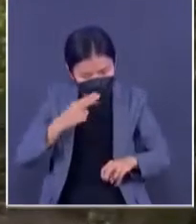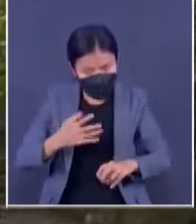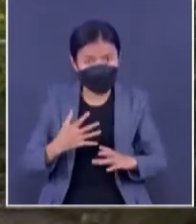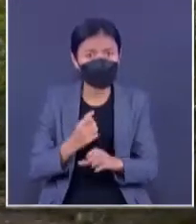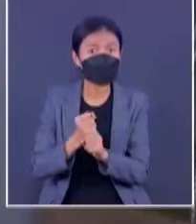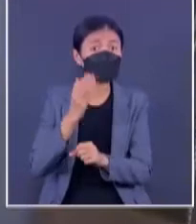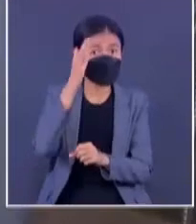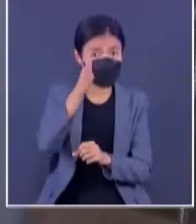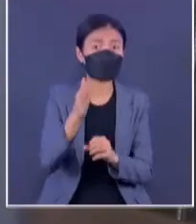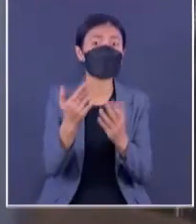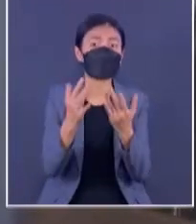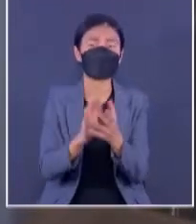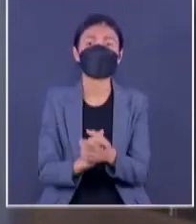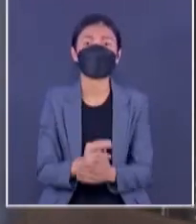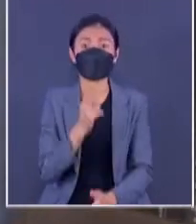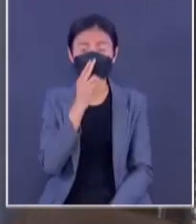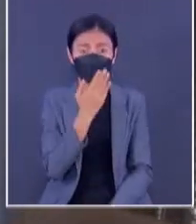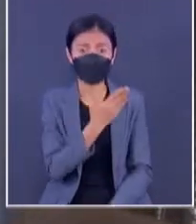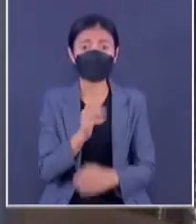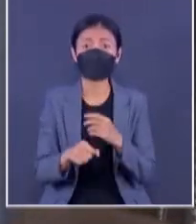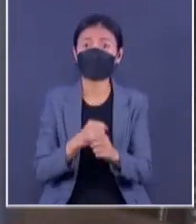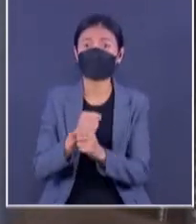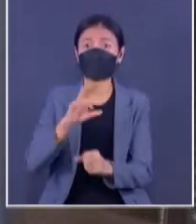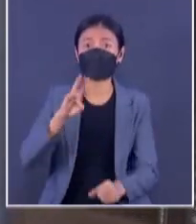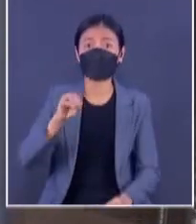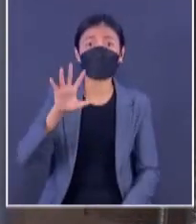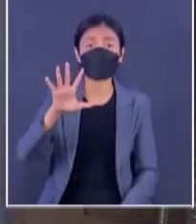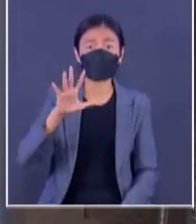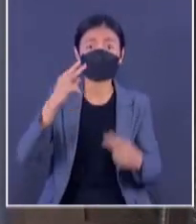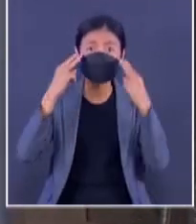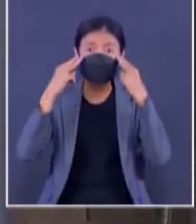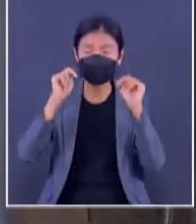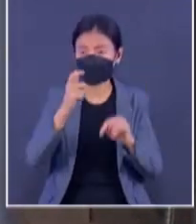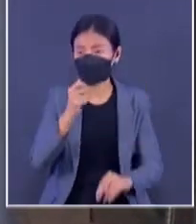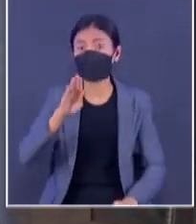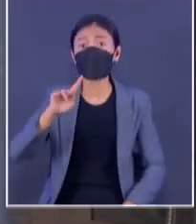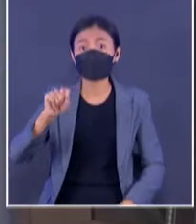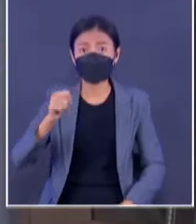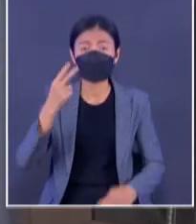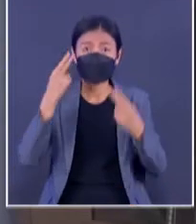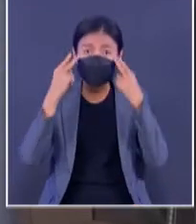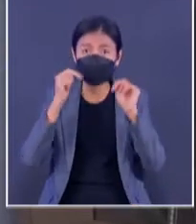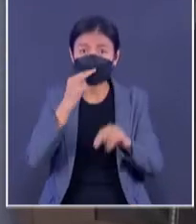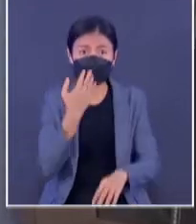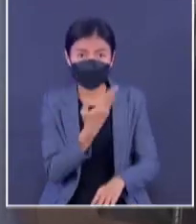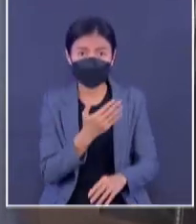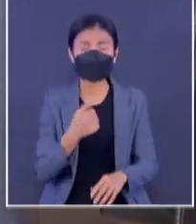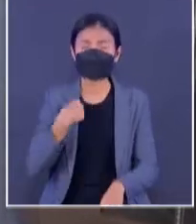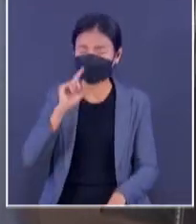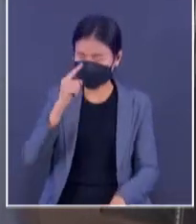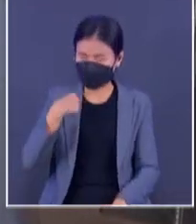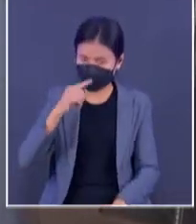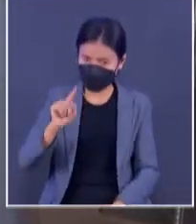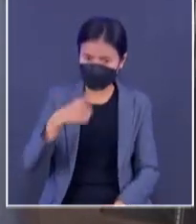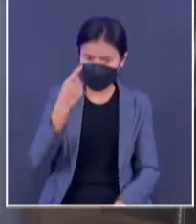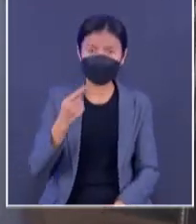ายชัยนรงค์ตังวงประเสริฐอายุ75ปีครับนายกอบต.ดอนกอบก็ชี้แจงบอกว่าตอนแรกเนี่ยคาดการไว้ว่าน่าจะ